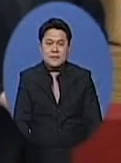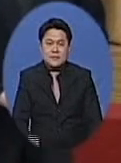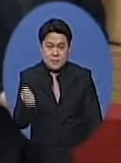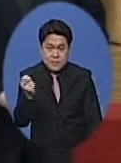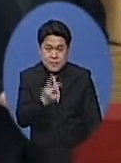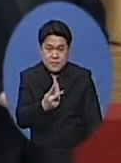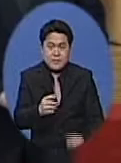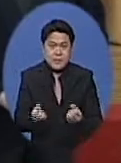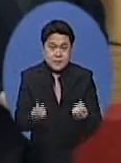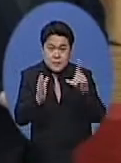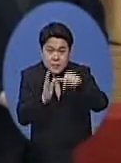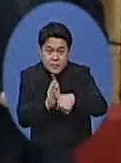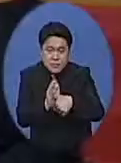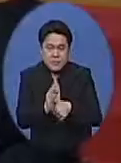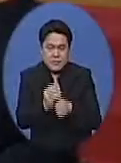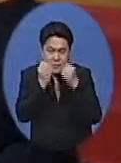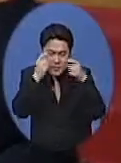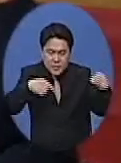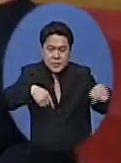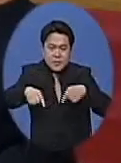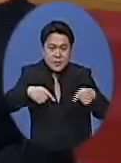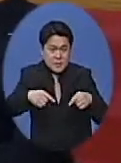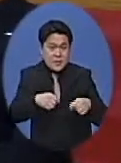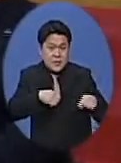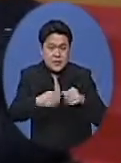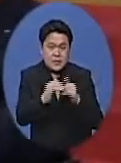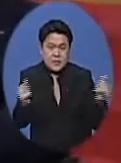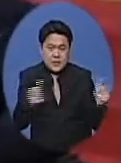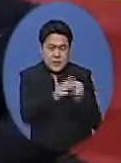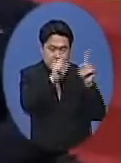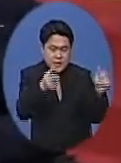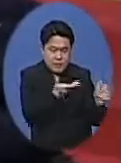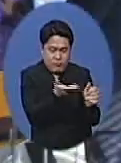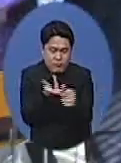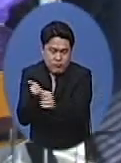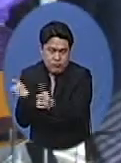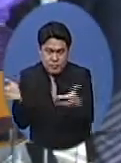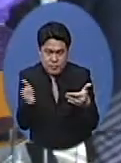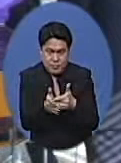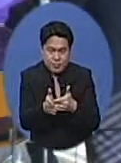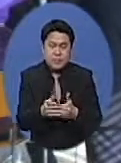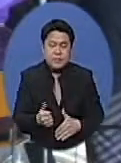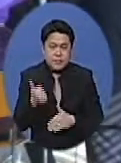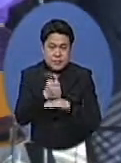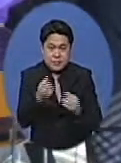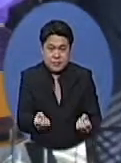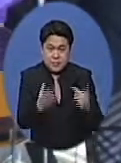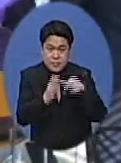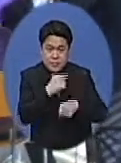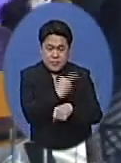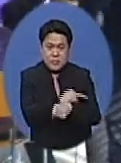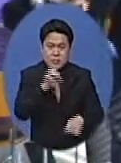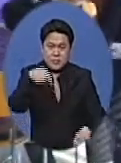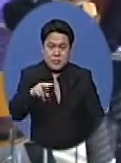또한 이날 행사에는 새 집행부 임명장 수여식도 진행되었습니다. 취임식에서 권우연 신임